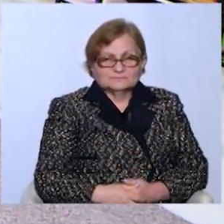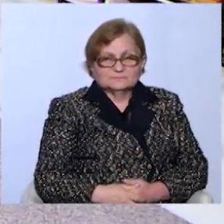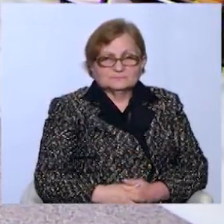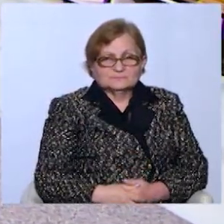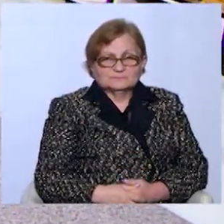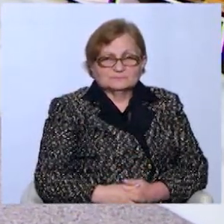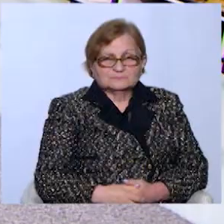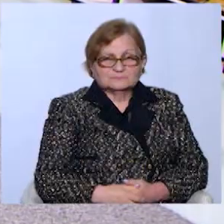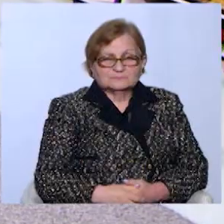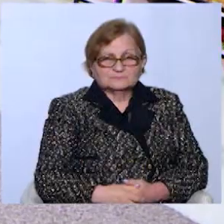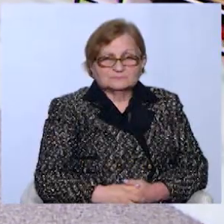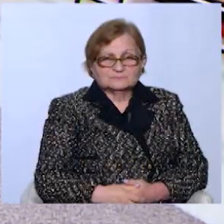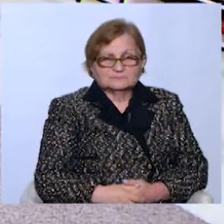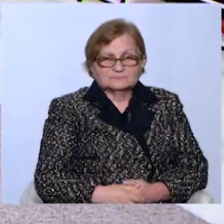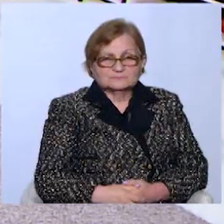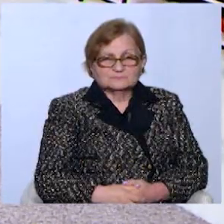აი ასე.